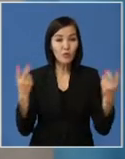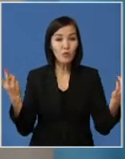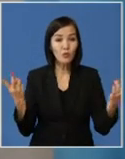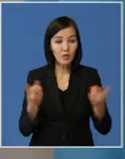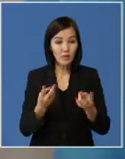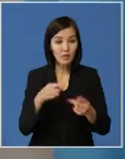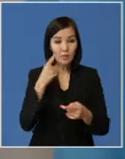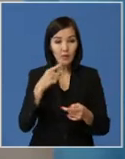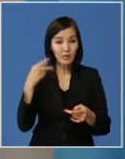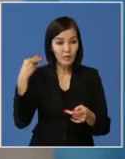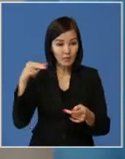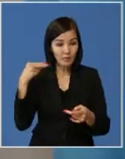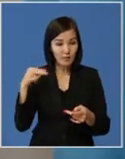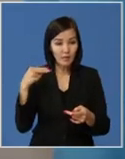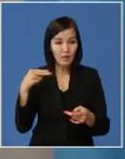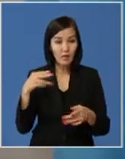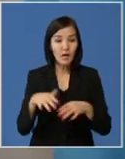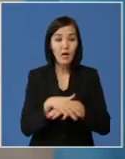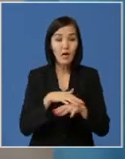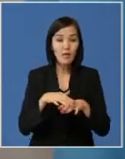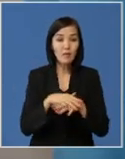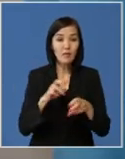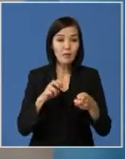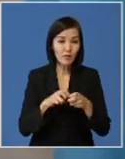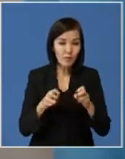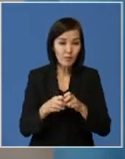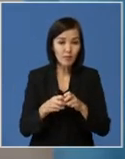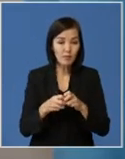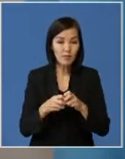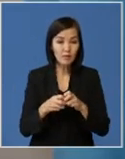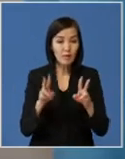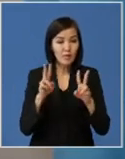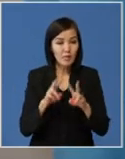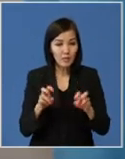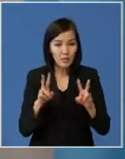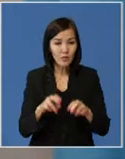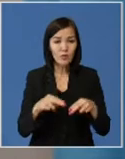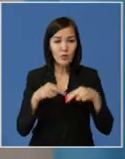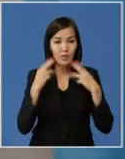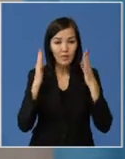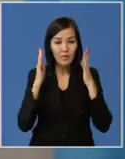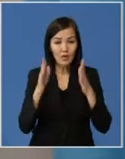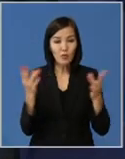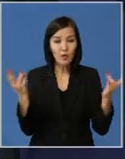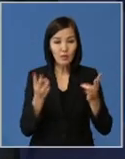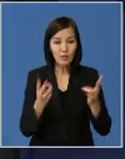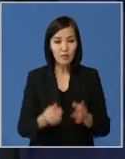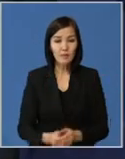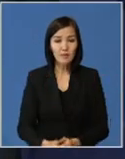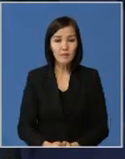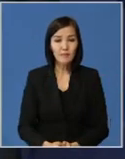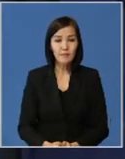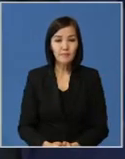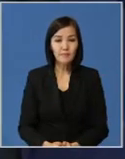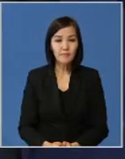Ауылдың халықтың мұқтажын қарындар деп отыр. Сізді айтпағанда кім айтамыз біз? Қанша қоры